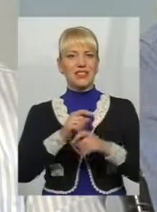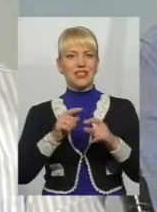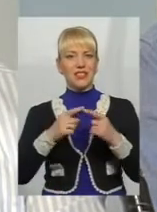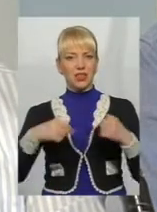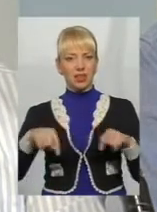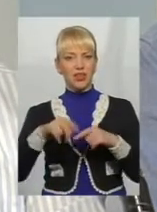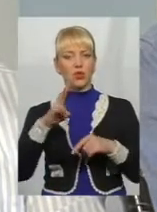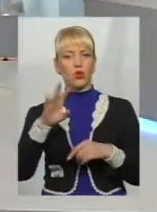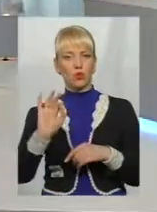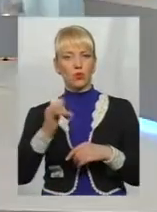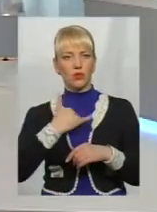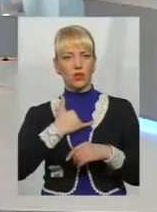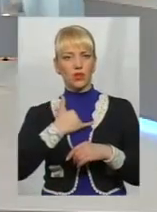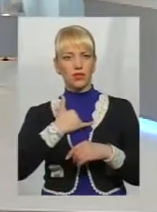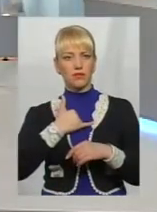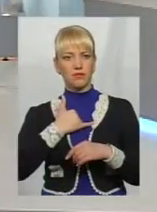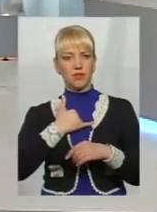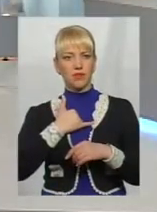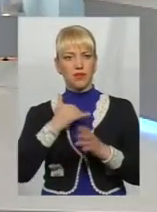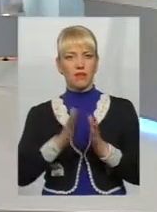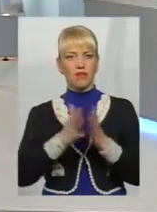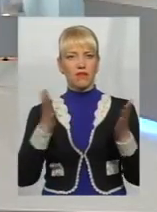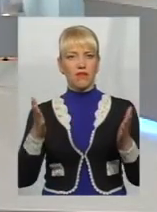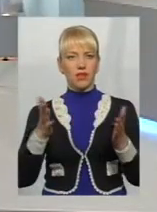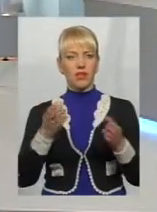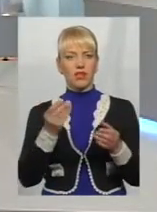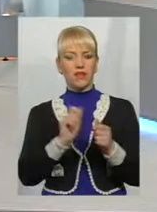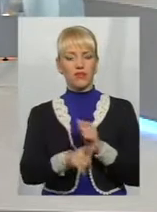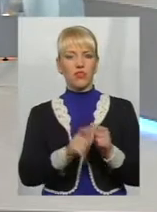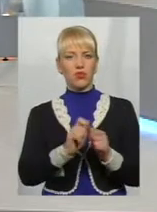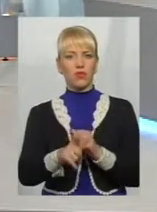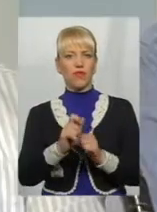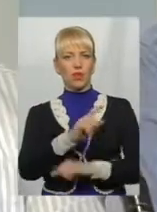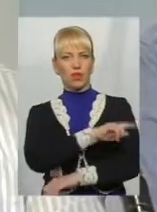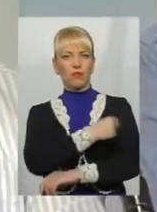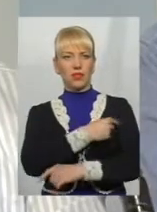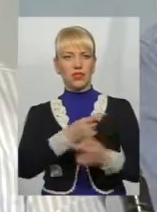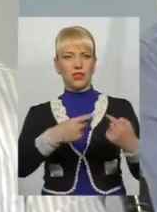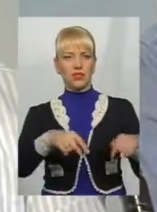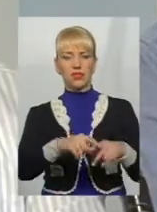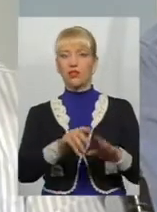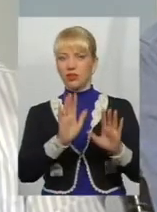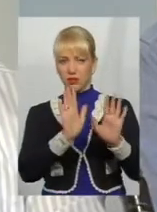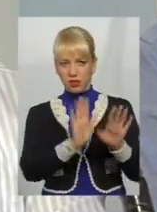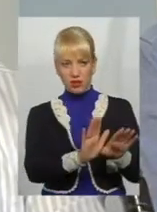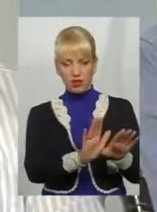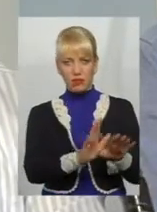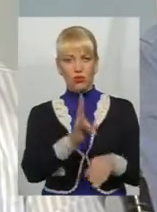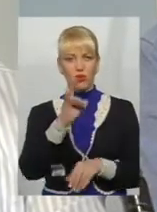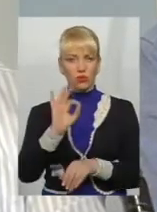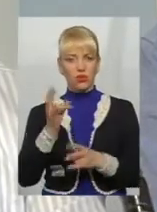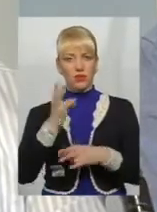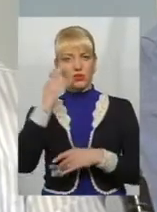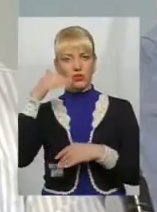йде просто дуже великі суми йдуть на фінансування медицини. Да? заради Бога. Але ж потрібно